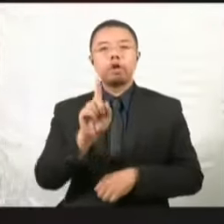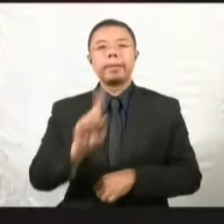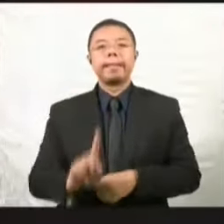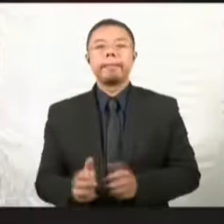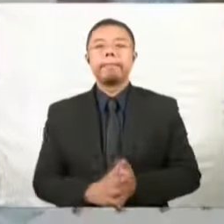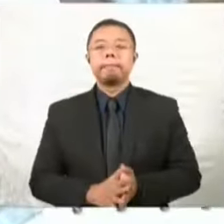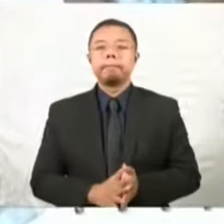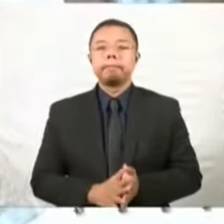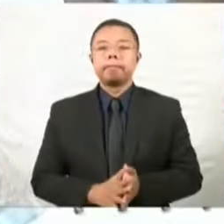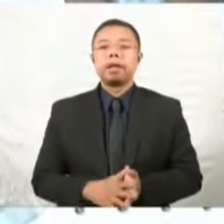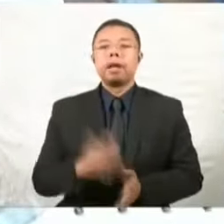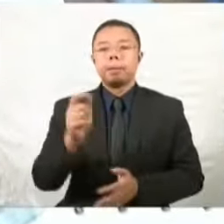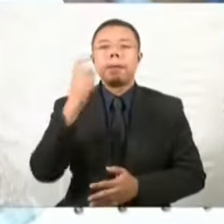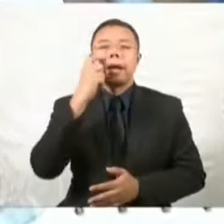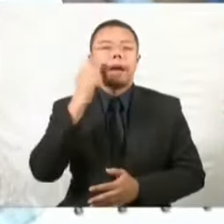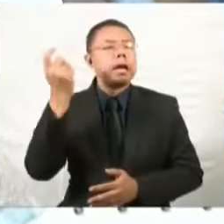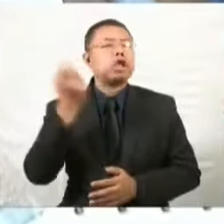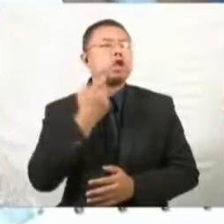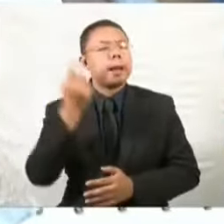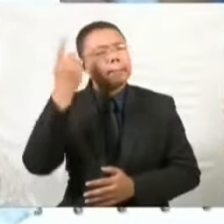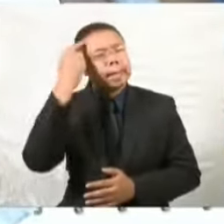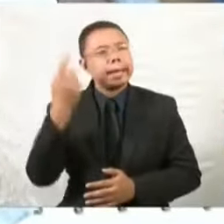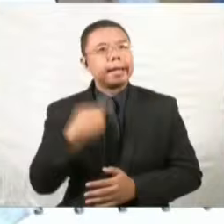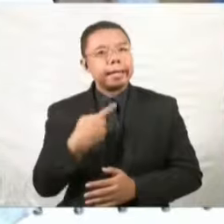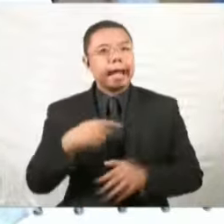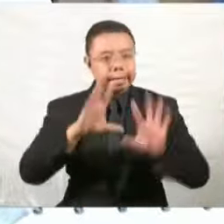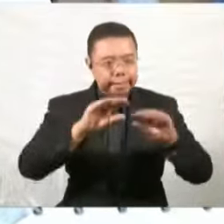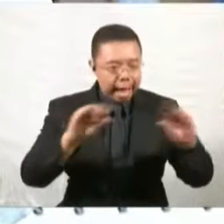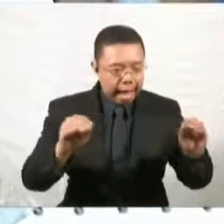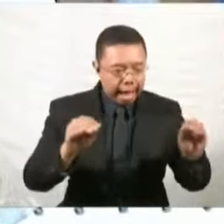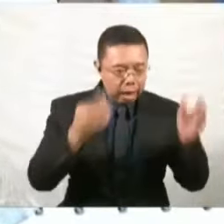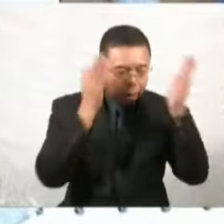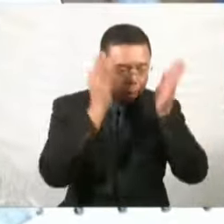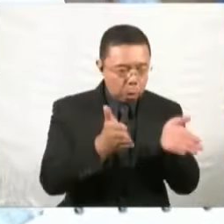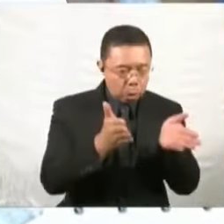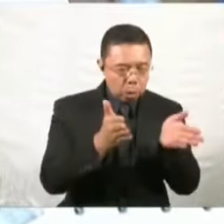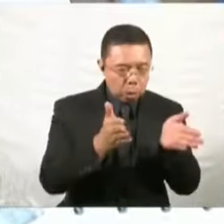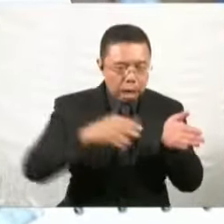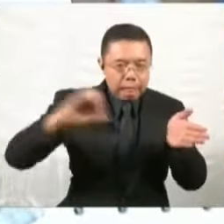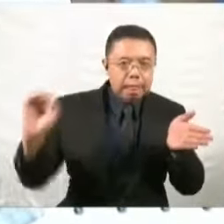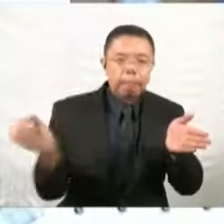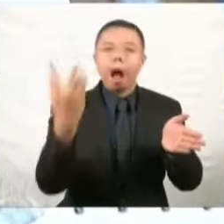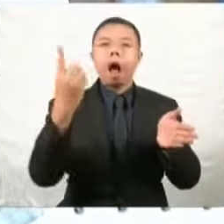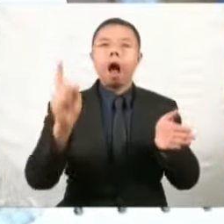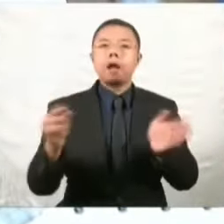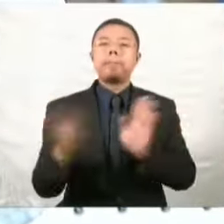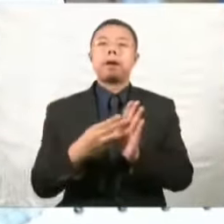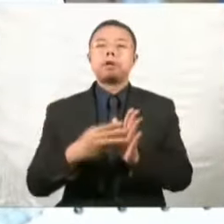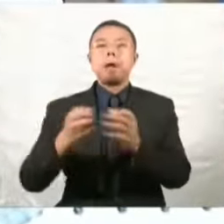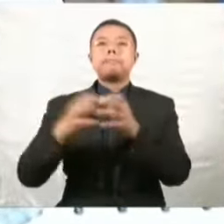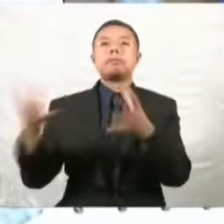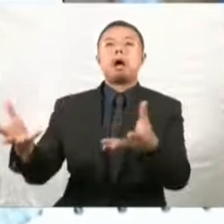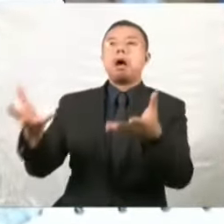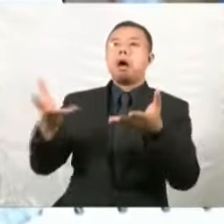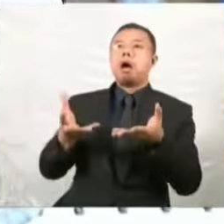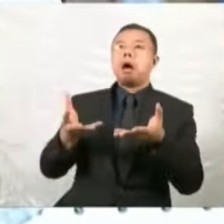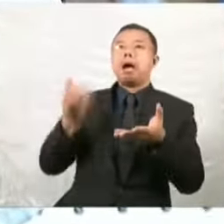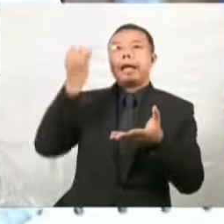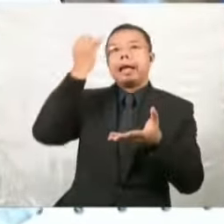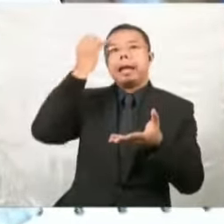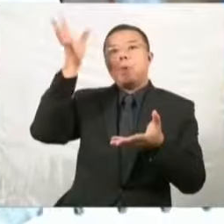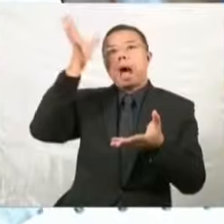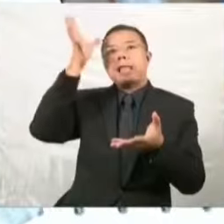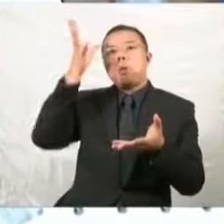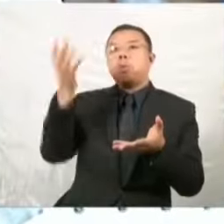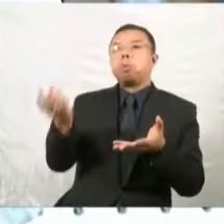berbicara Pak Dara bayangkan ya kita lagi bekerja ada sebuah peristiwa besar yang ilmunya kita